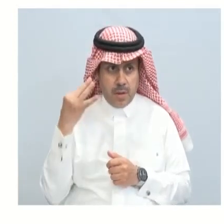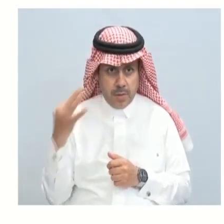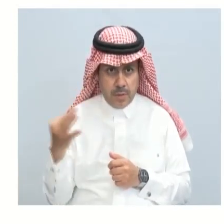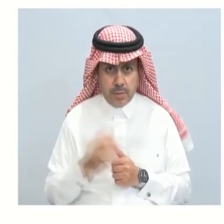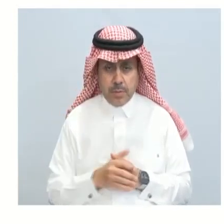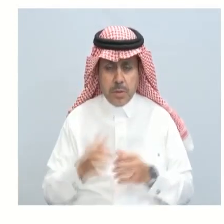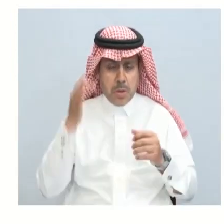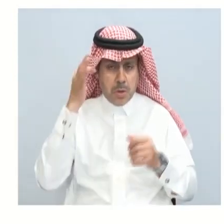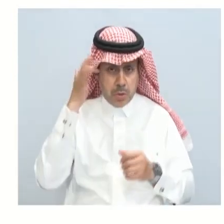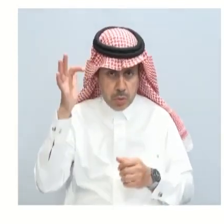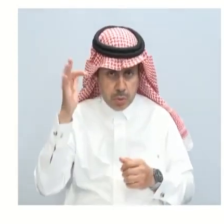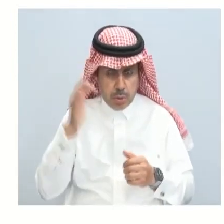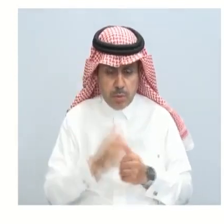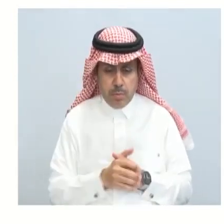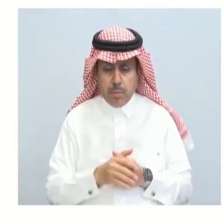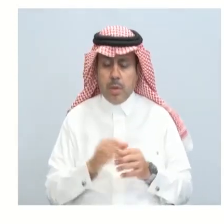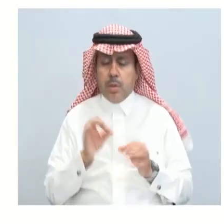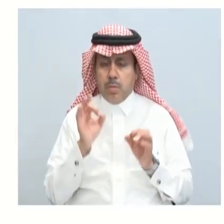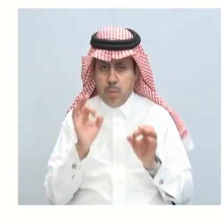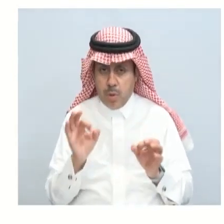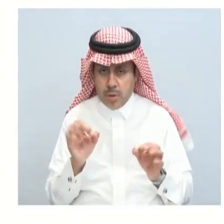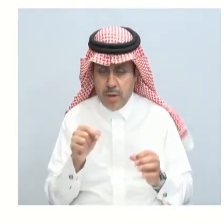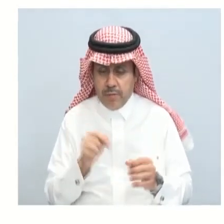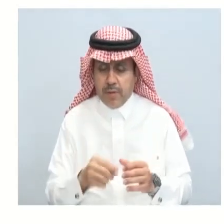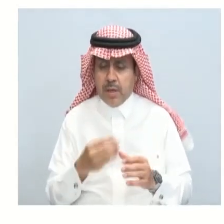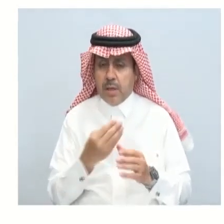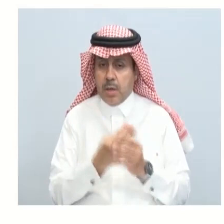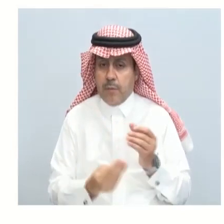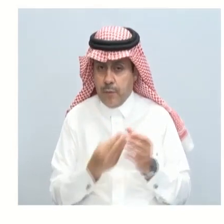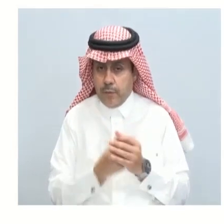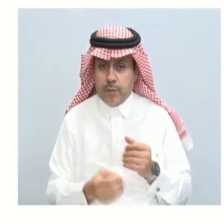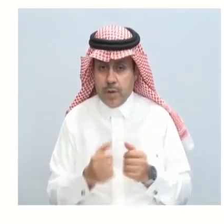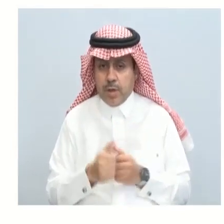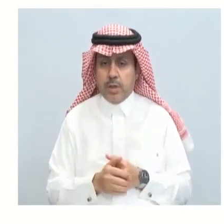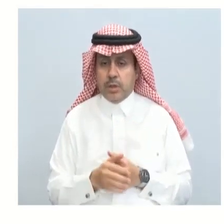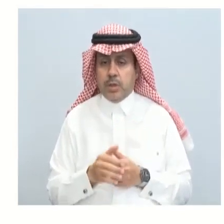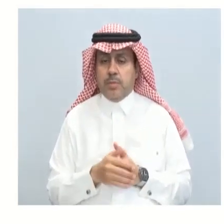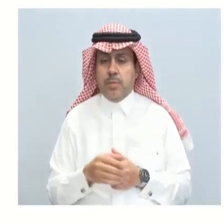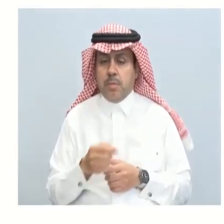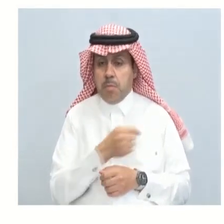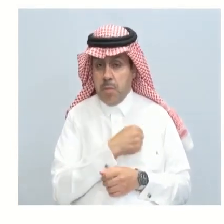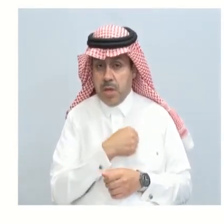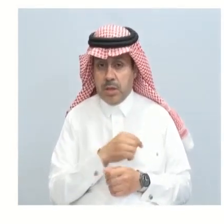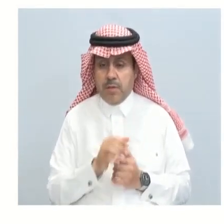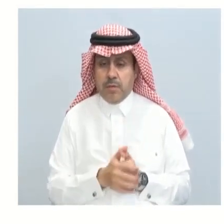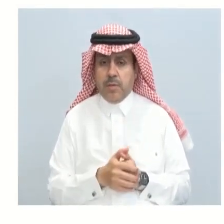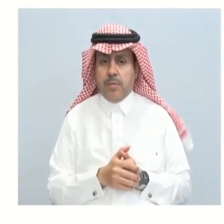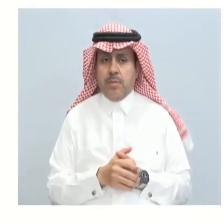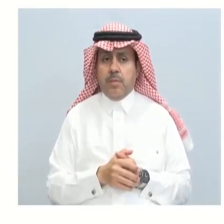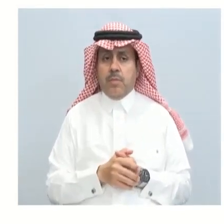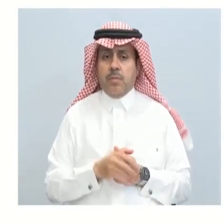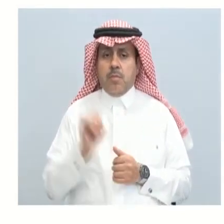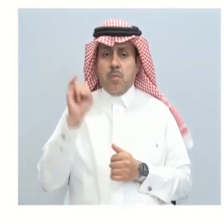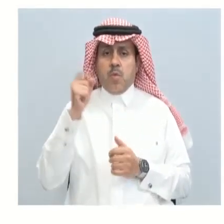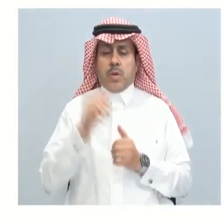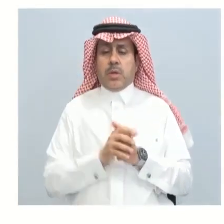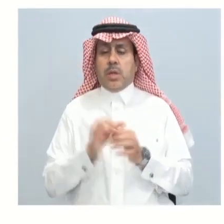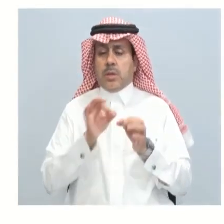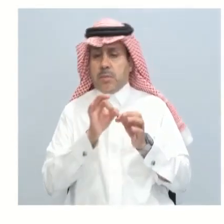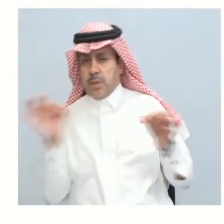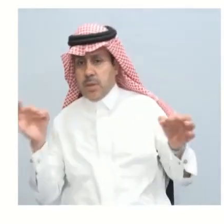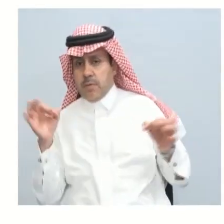يجوز التحكم اقت في الانجاب بقصد المباعده بين فترات الحمل او